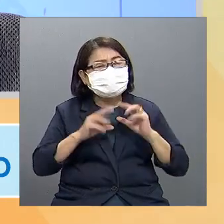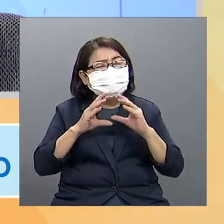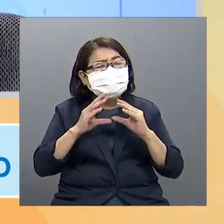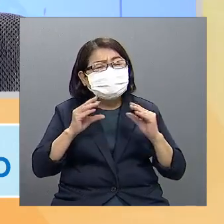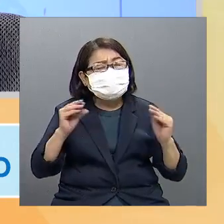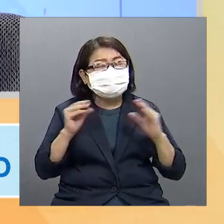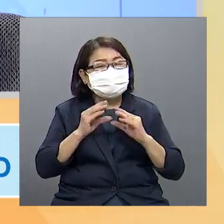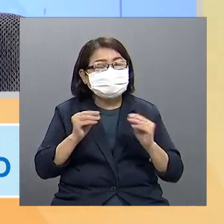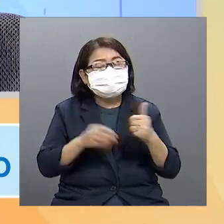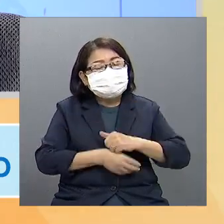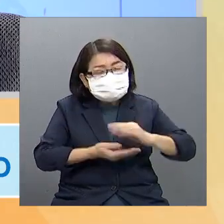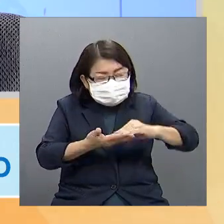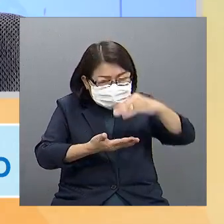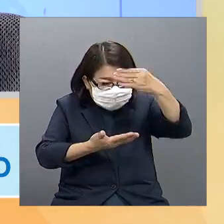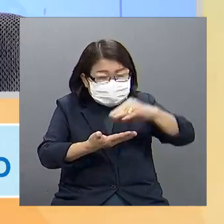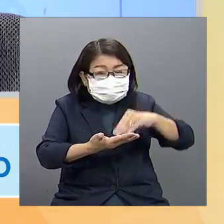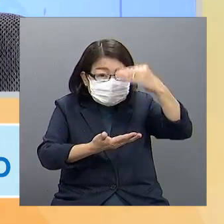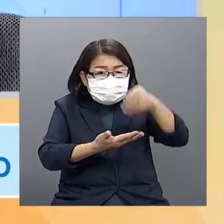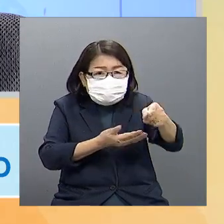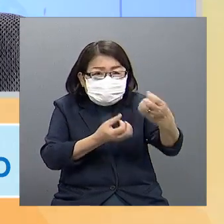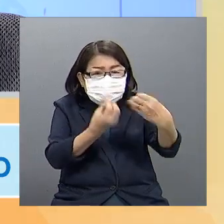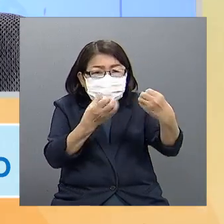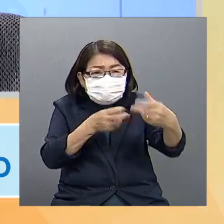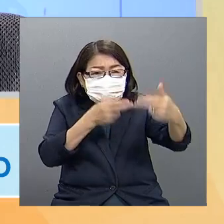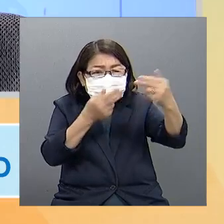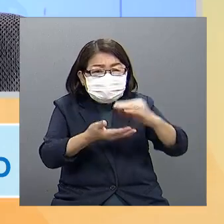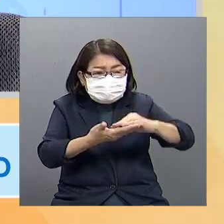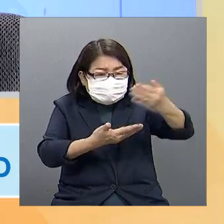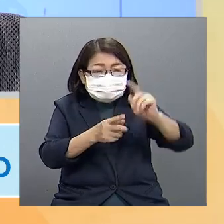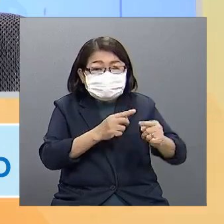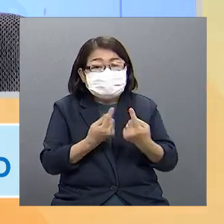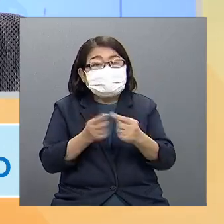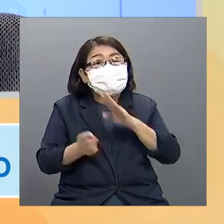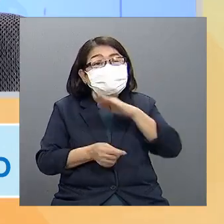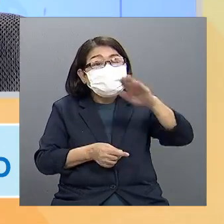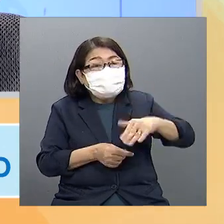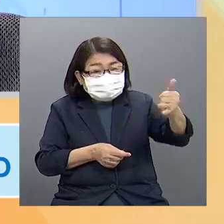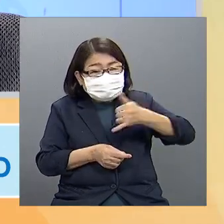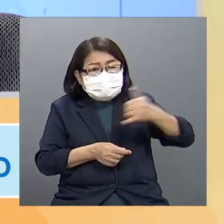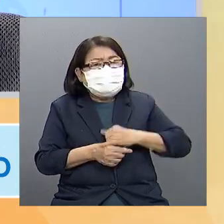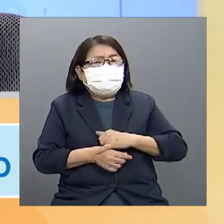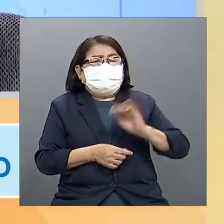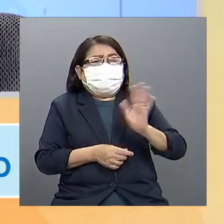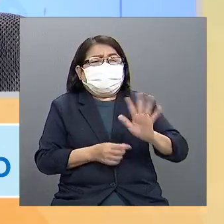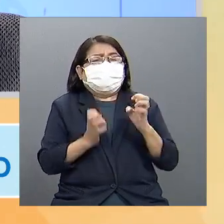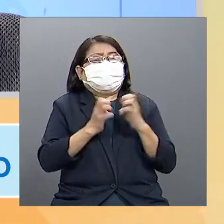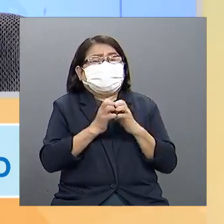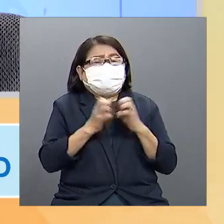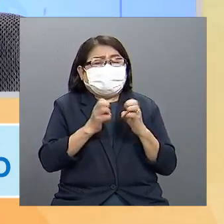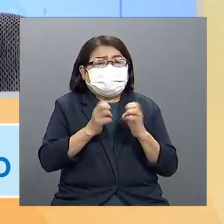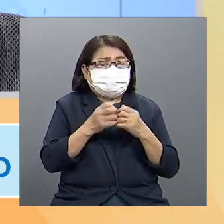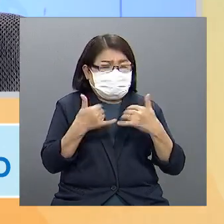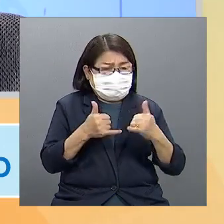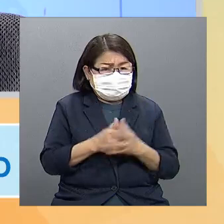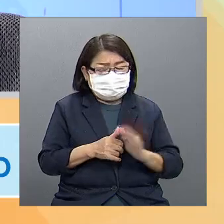อสมควรถ้ามีน้องท่านจะต้องทำพื้นที่ตรงนี้ให้ได้นะคะซึ่งบางทีก็ความย